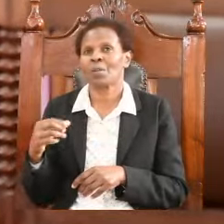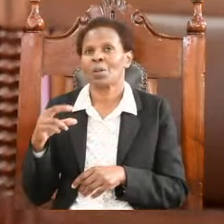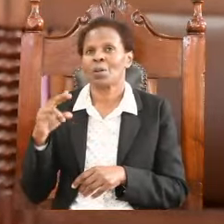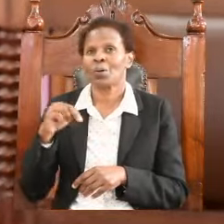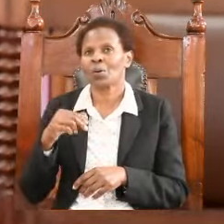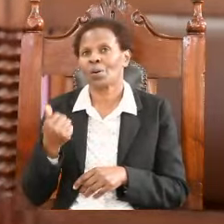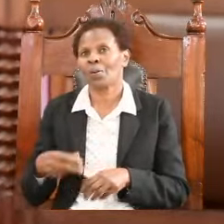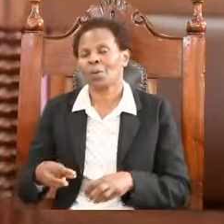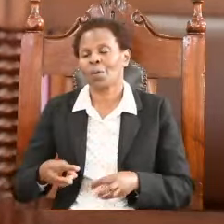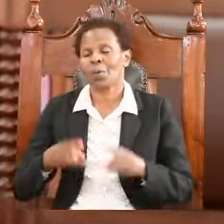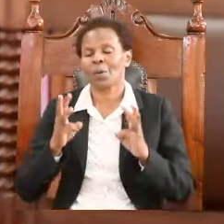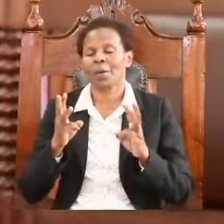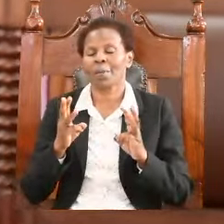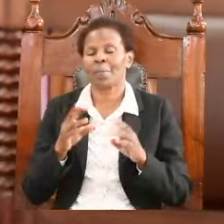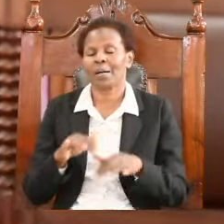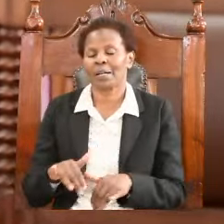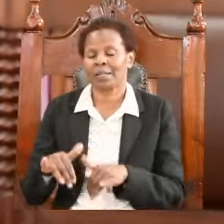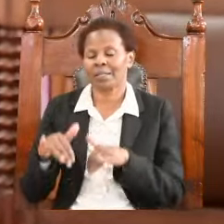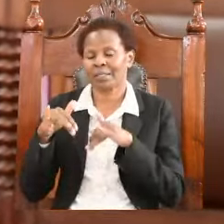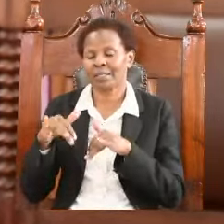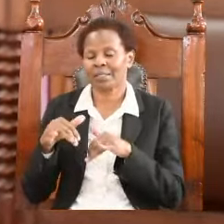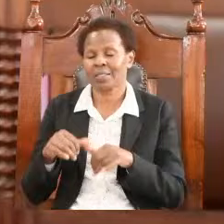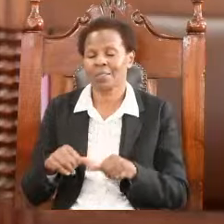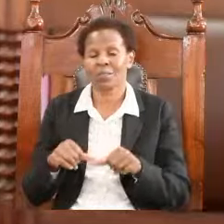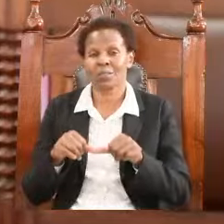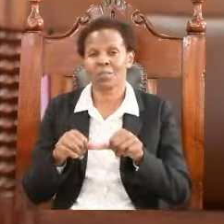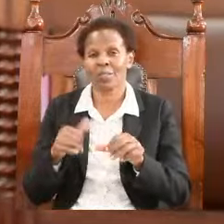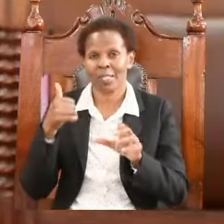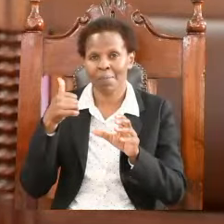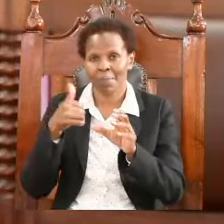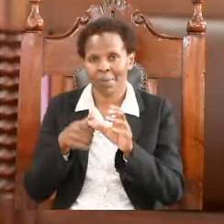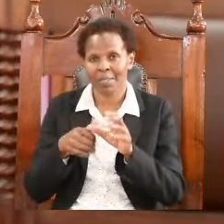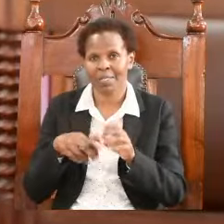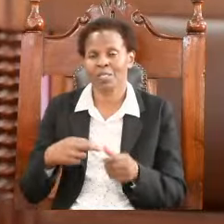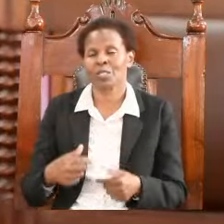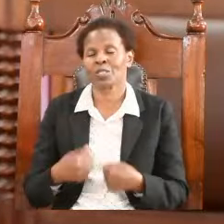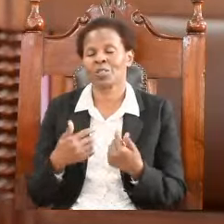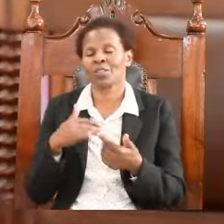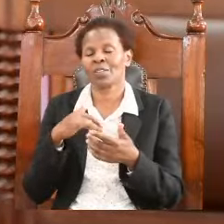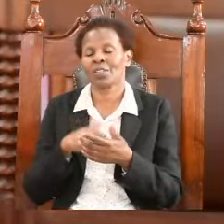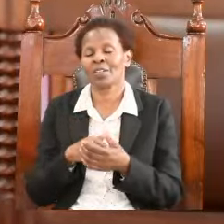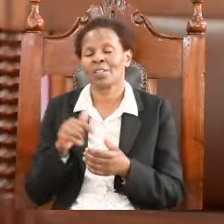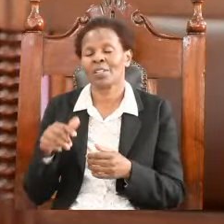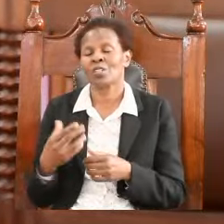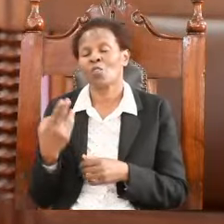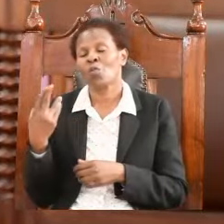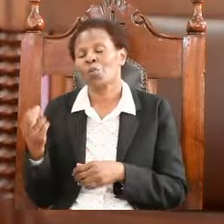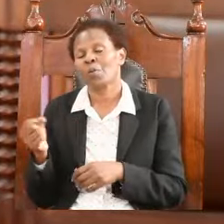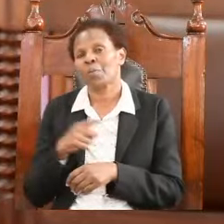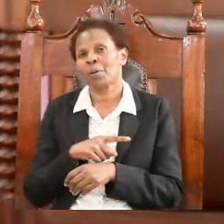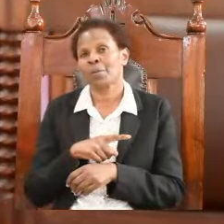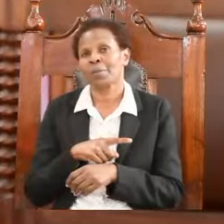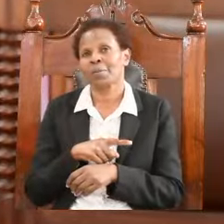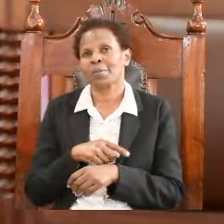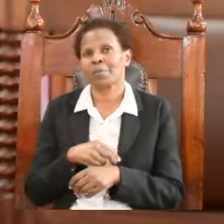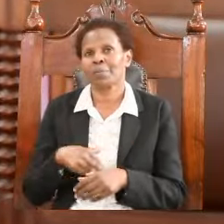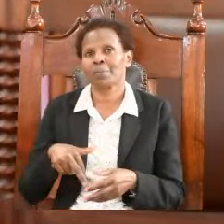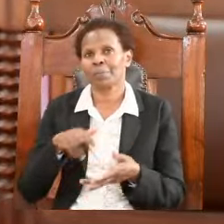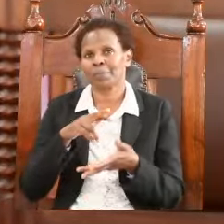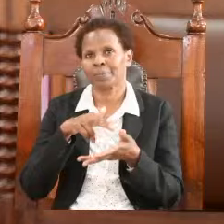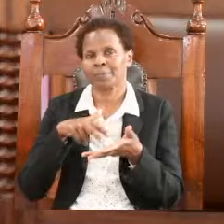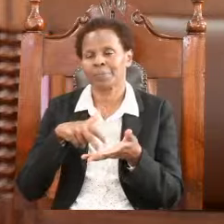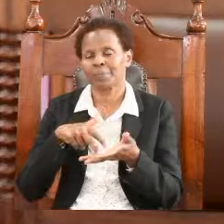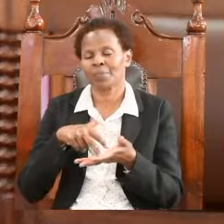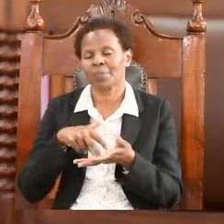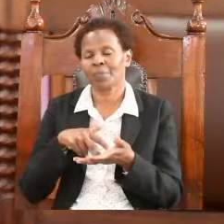ngitiga gwitikira guikara tugithiaga na mbere na kwiririkani uguo mweri uyu wa kana ni turathoma